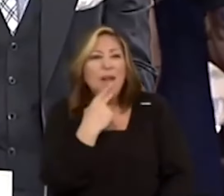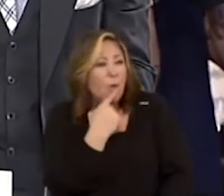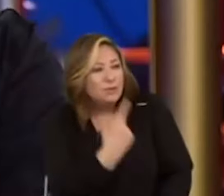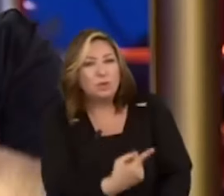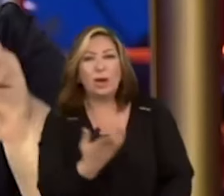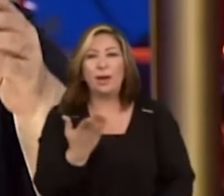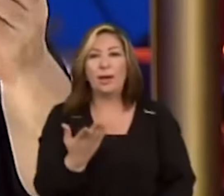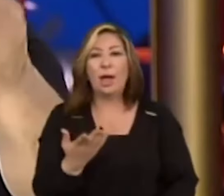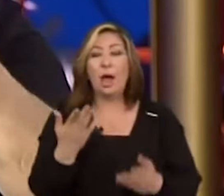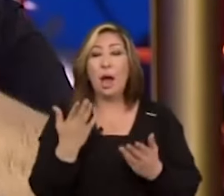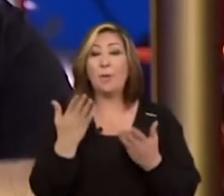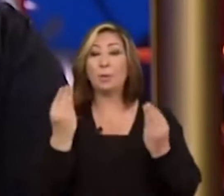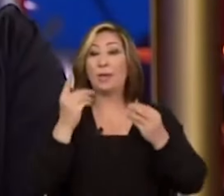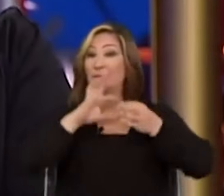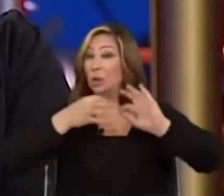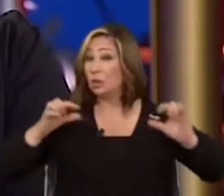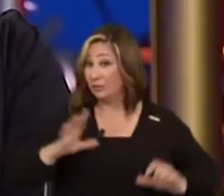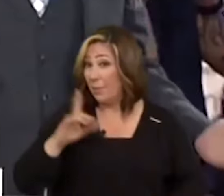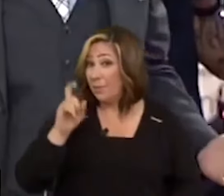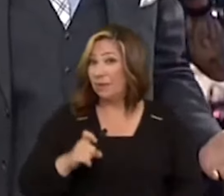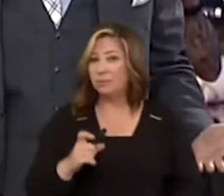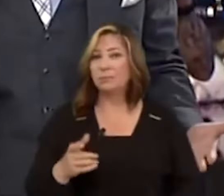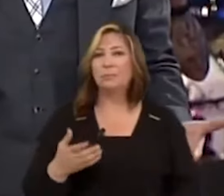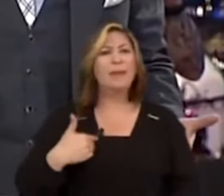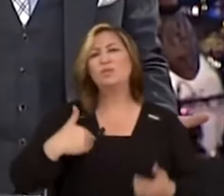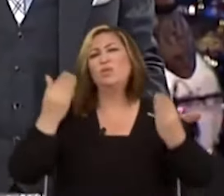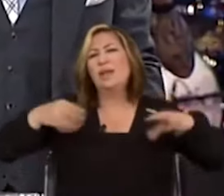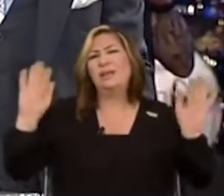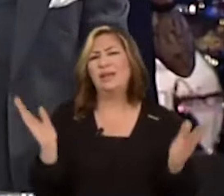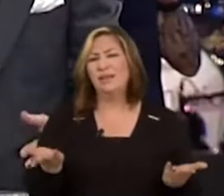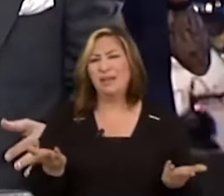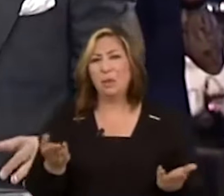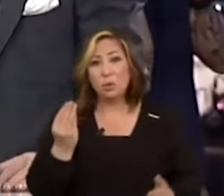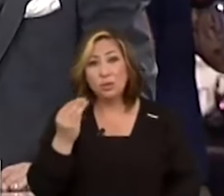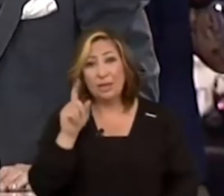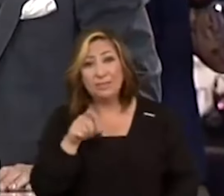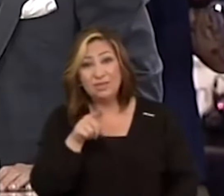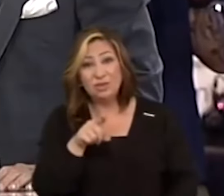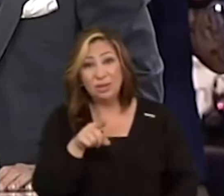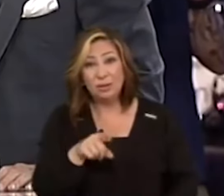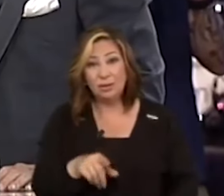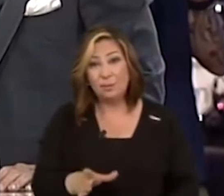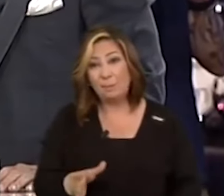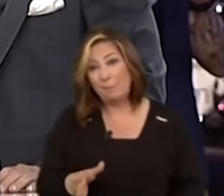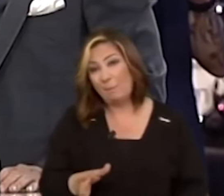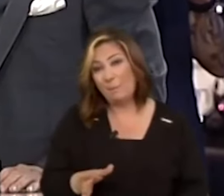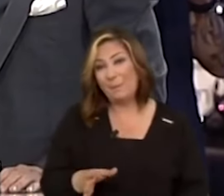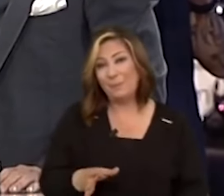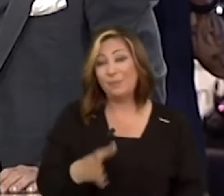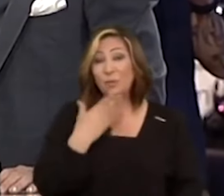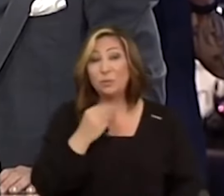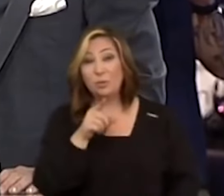şey söyler? Ama böyle bir güzel söz var mı? Hayır, bence güzel değil. Güzel mi sizce? Kız ağladı orada